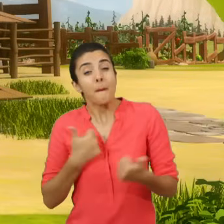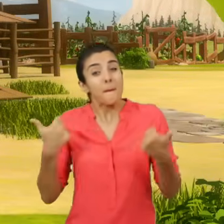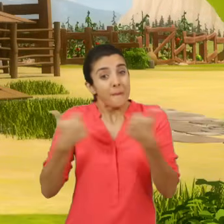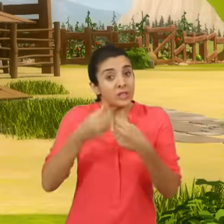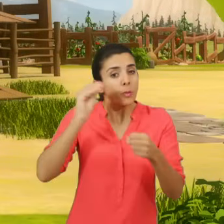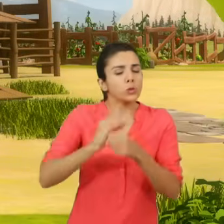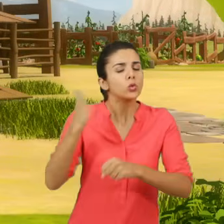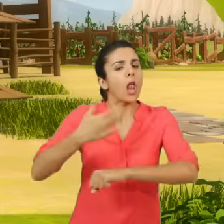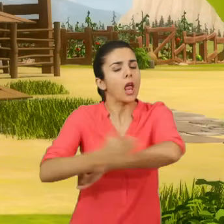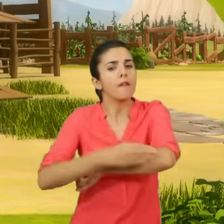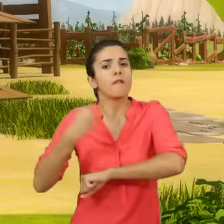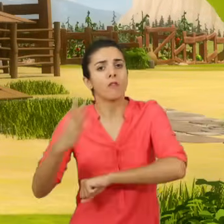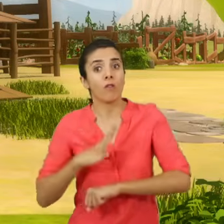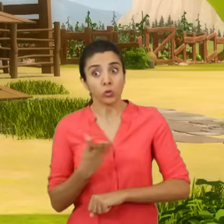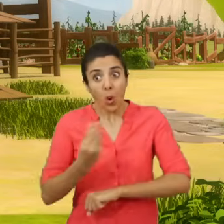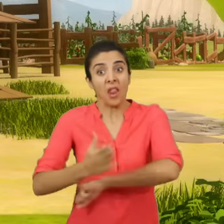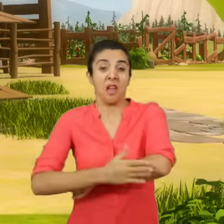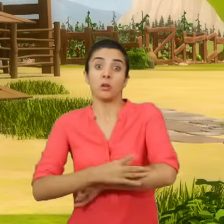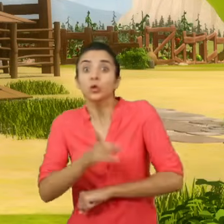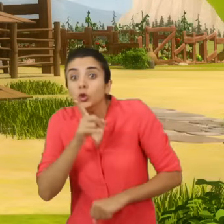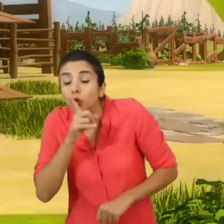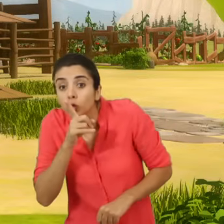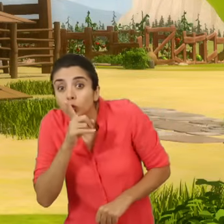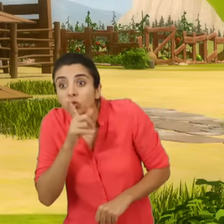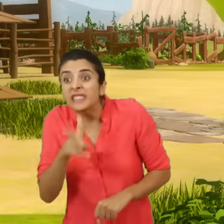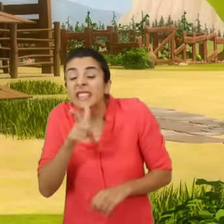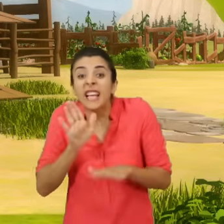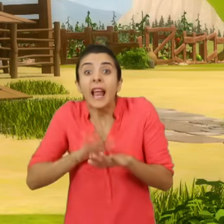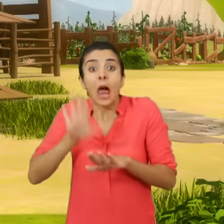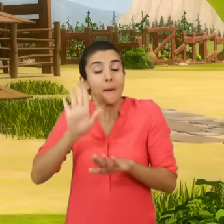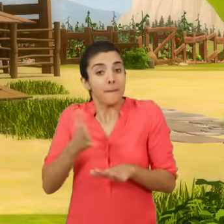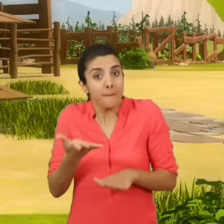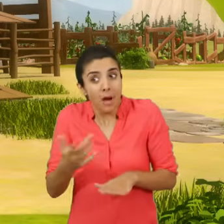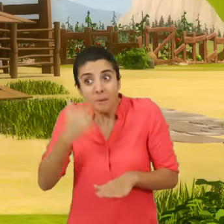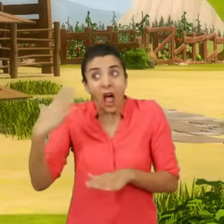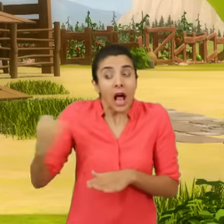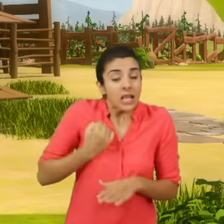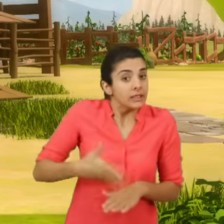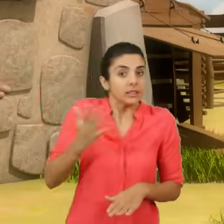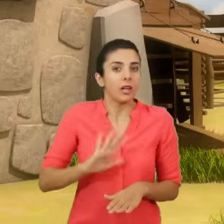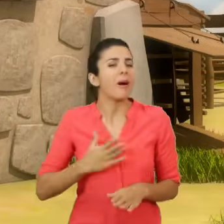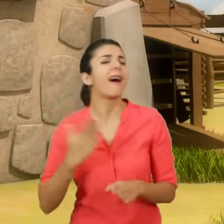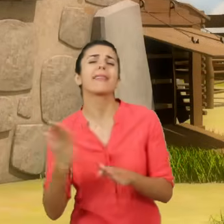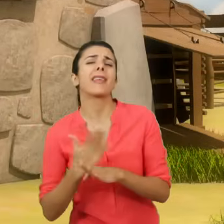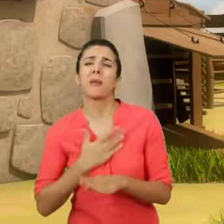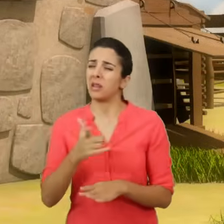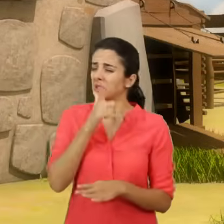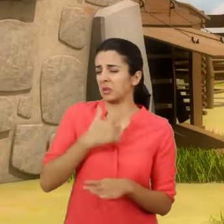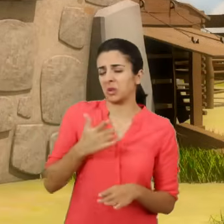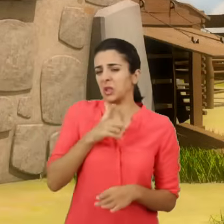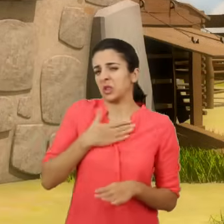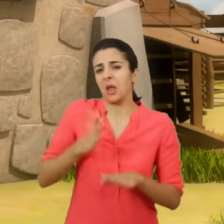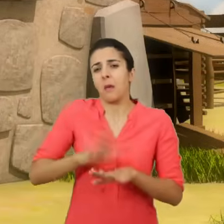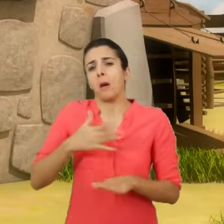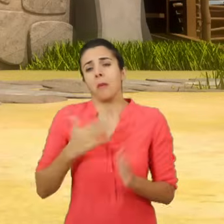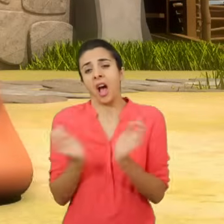ederim. Tabii canım, çok yardım ederim. Şşşt! Sakın ses çıkarma prenses. Yakalanmayalım. Neden ben ses çıkarayım ayol?